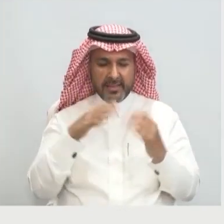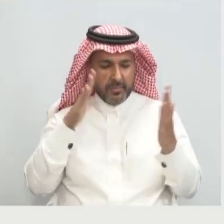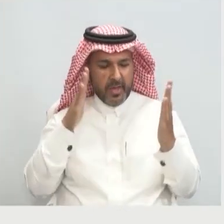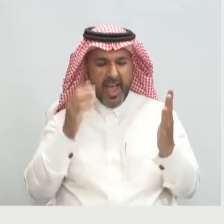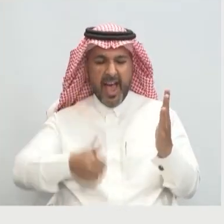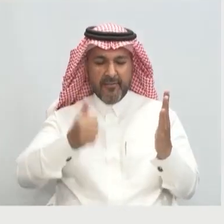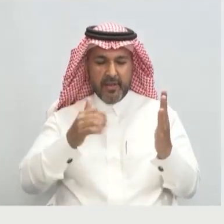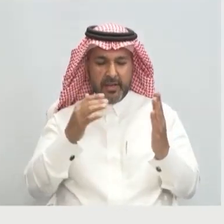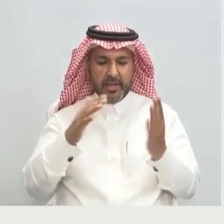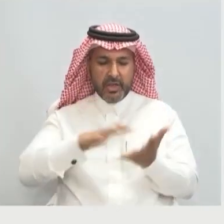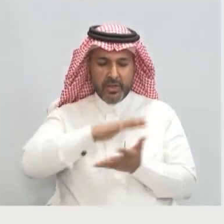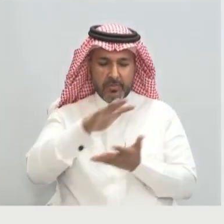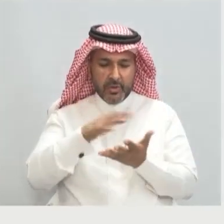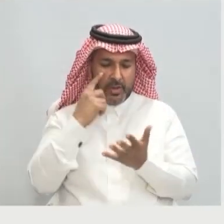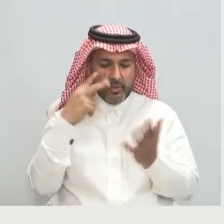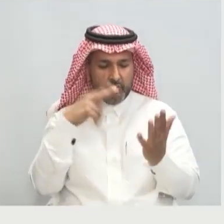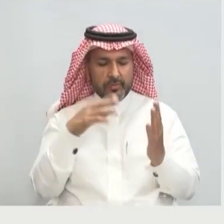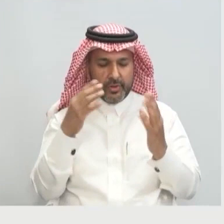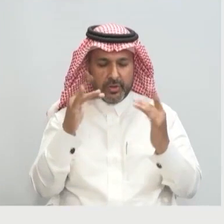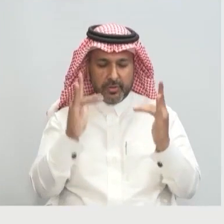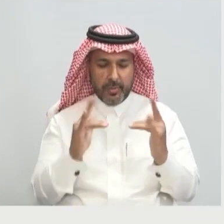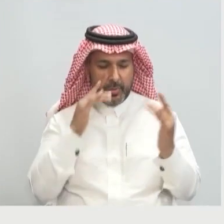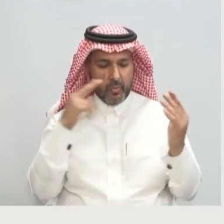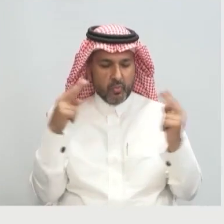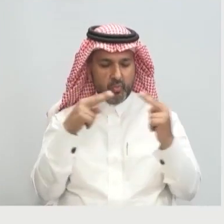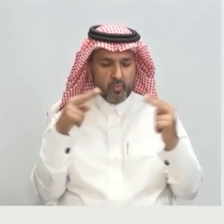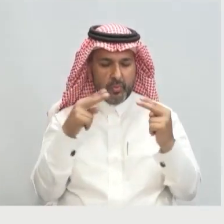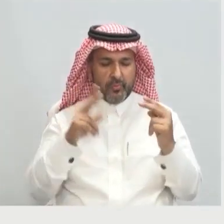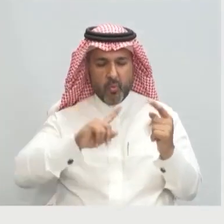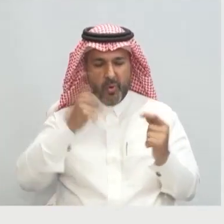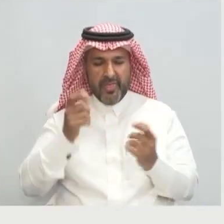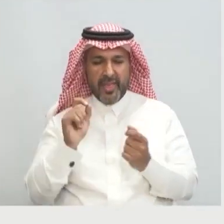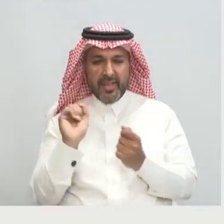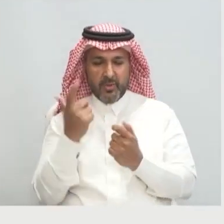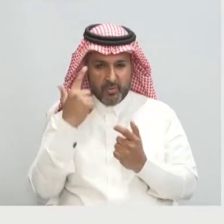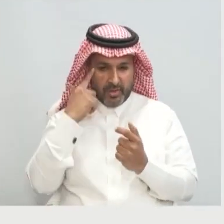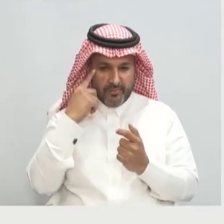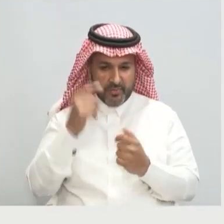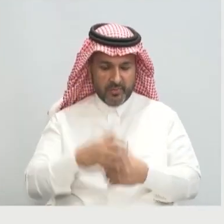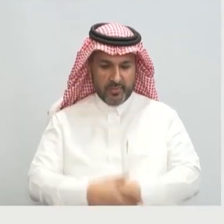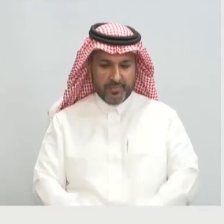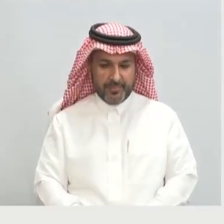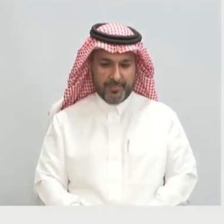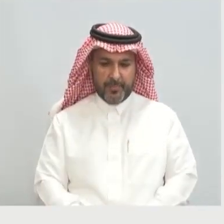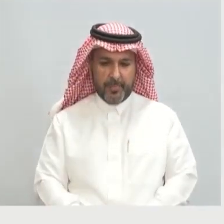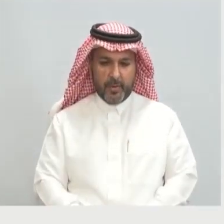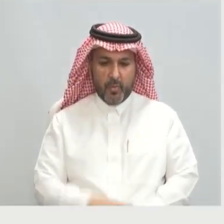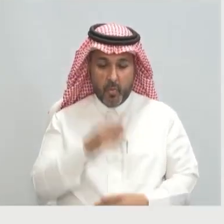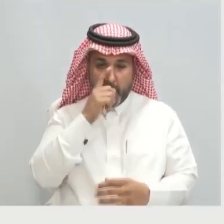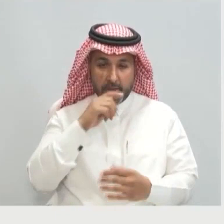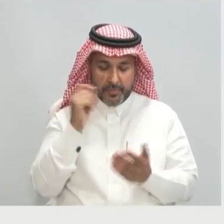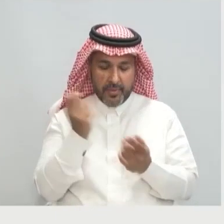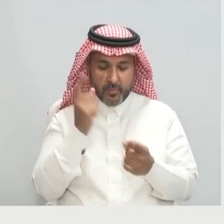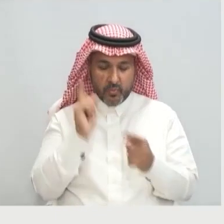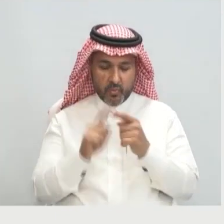مباشر او نحتاج ال التفاعل يكون بعد فتره وبالتالي هذا من الخصائص لاختيار القناه كذلك الحاجه الى تقديم تعليقات